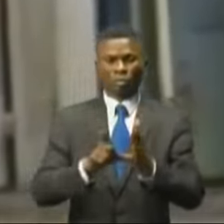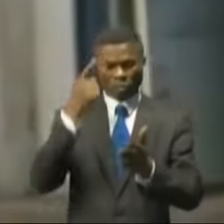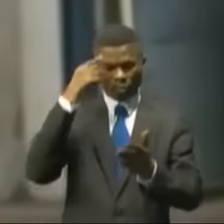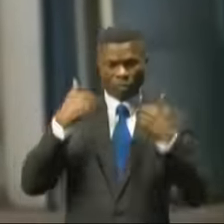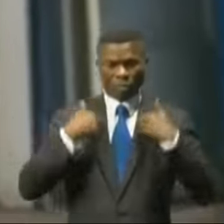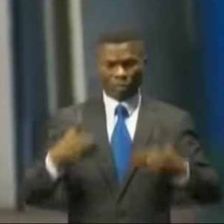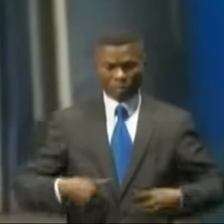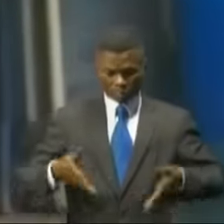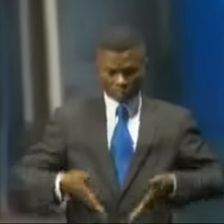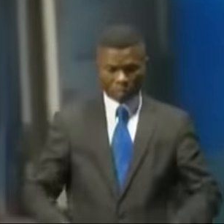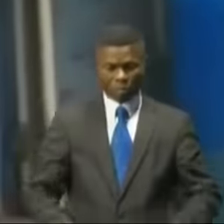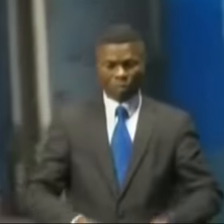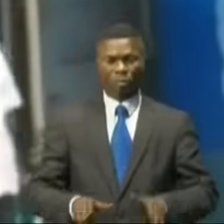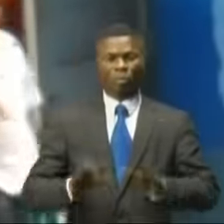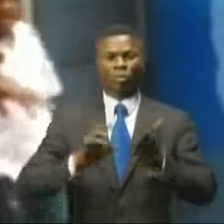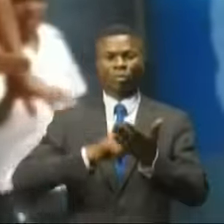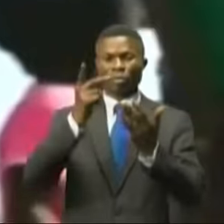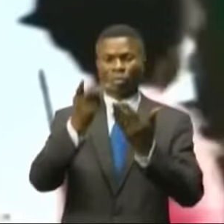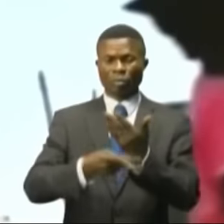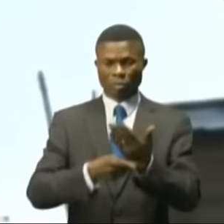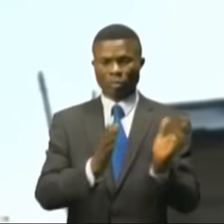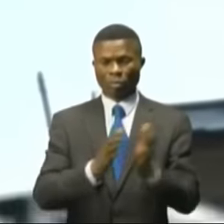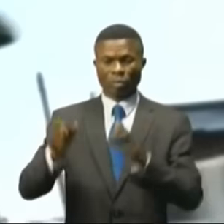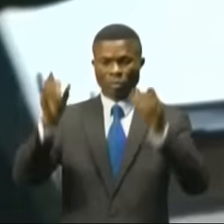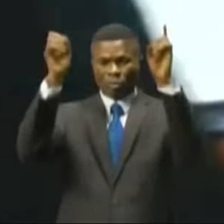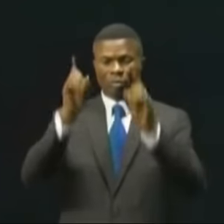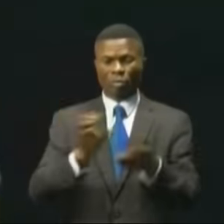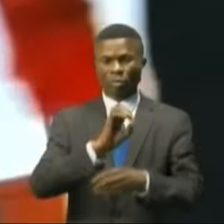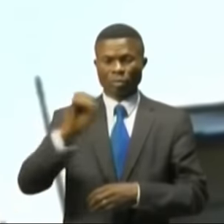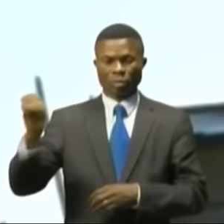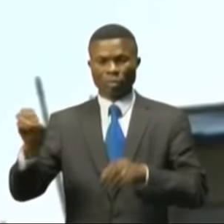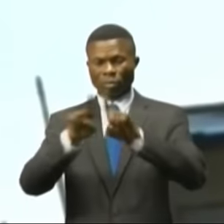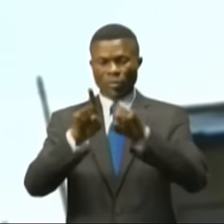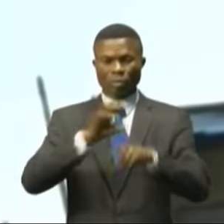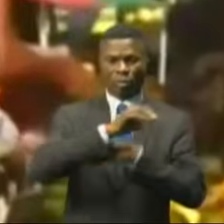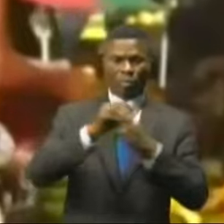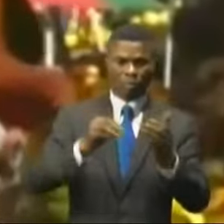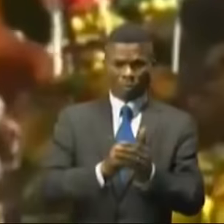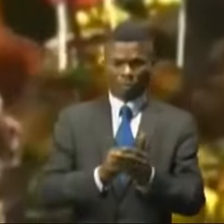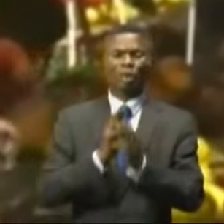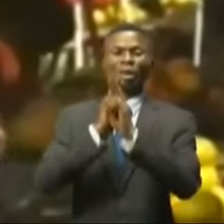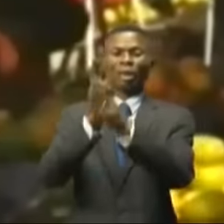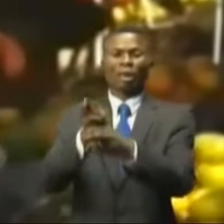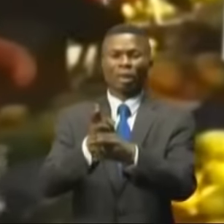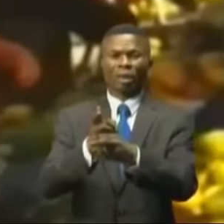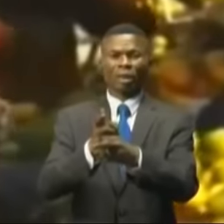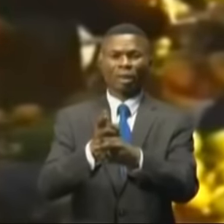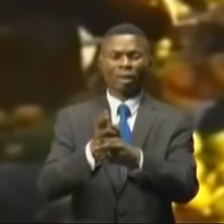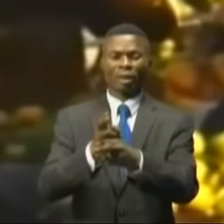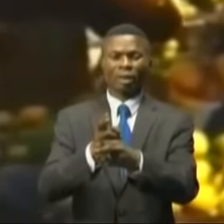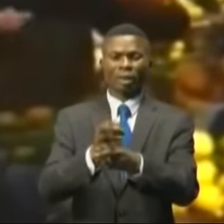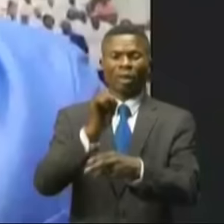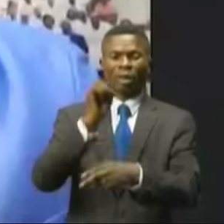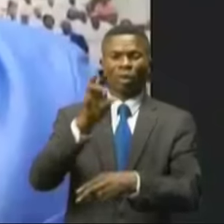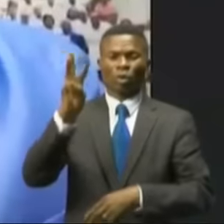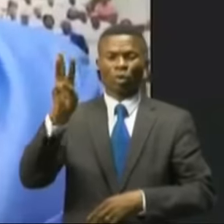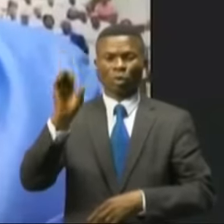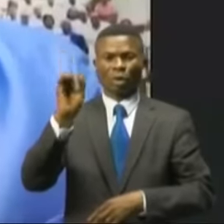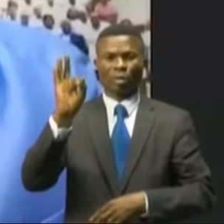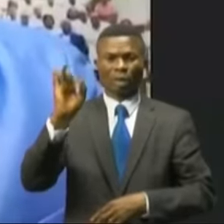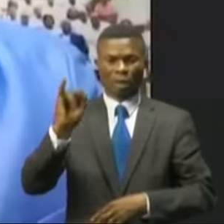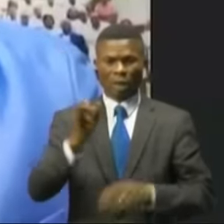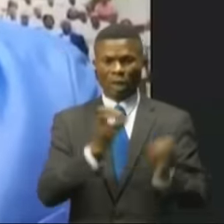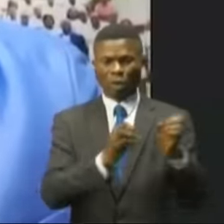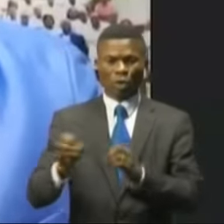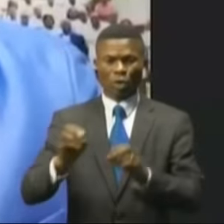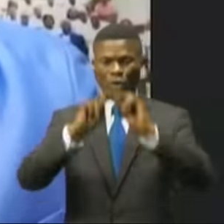des reproductions et planification familiale en Afrique de l'Ouest et du Centre? La réponse, c'est ce webinaire organisé par